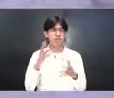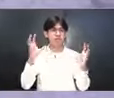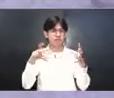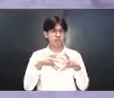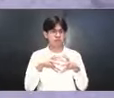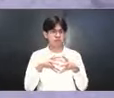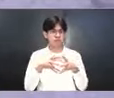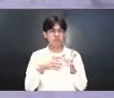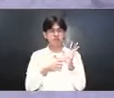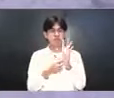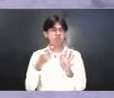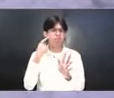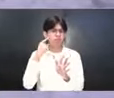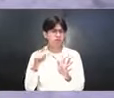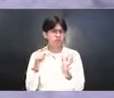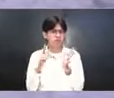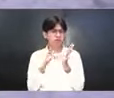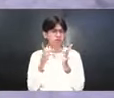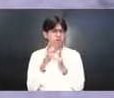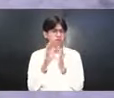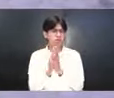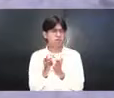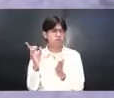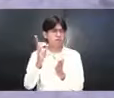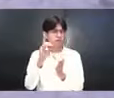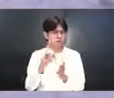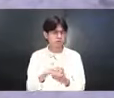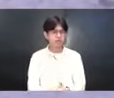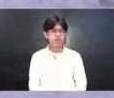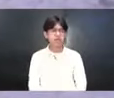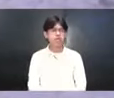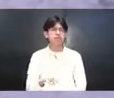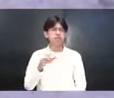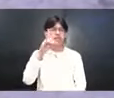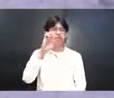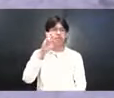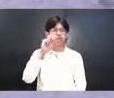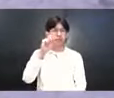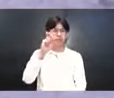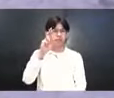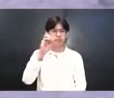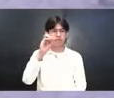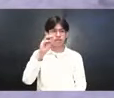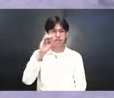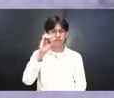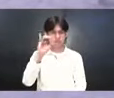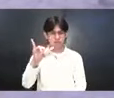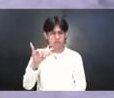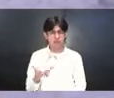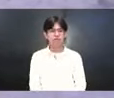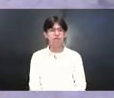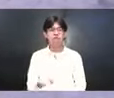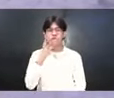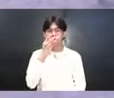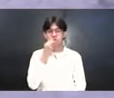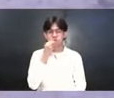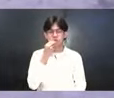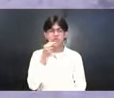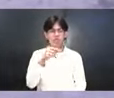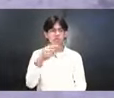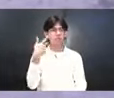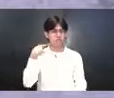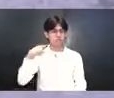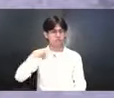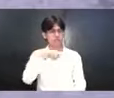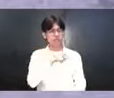kinakausap nung nagsulat ng Deuteronomy ay ang katabi mo. Tingnan